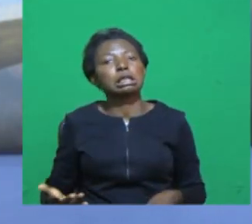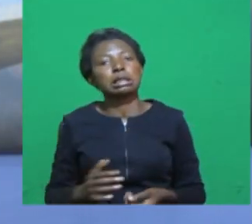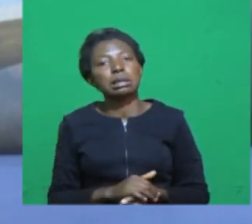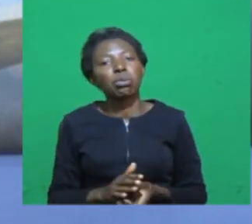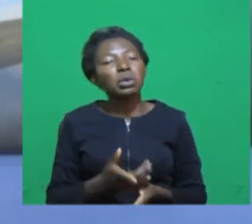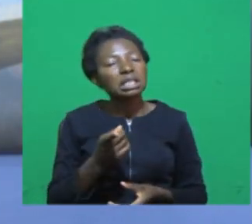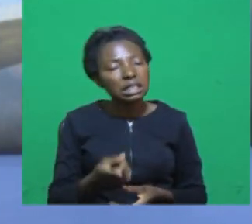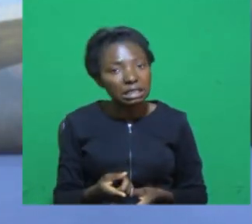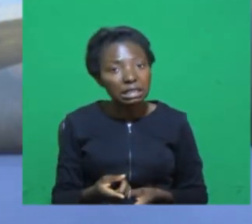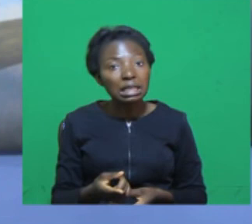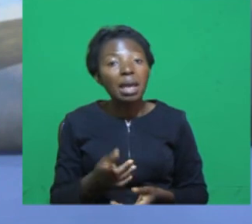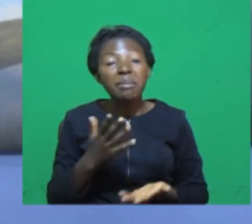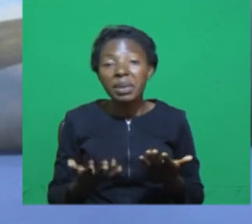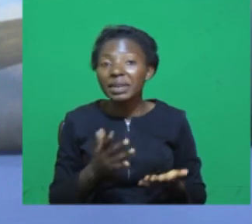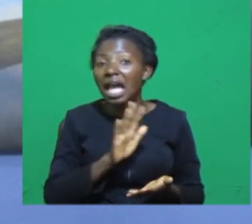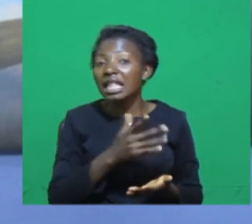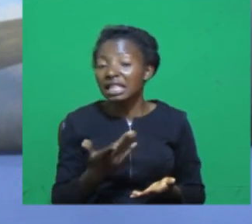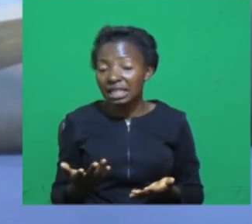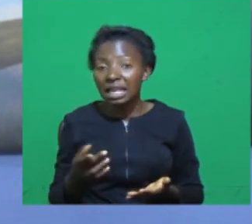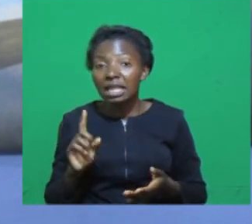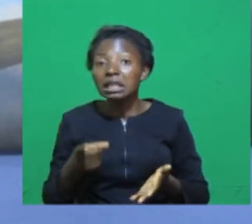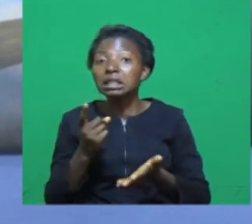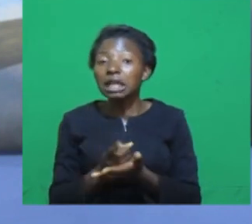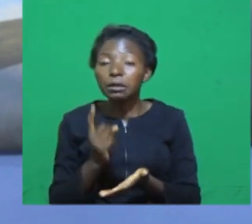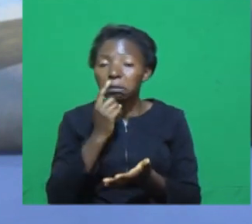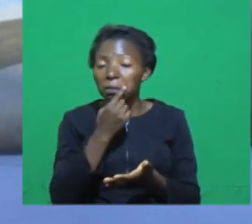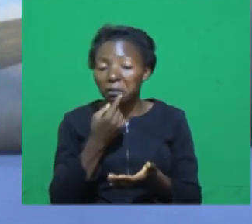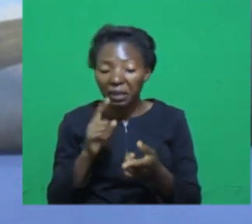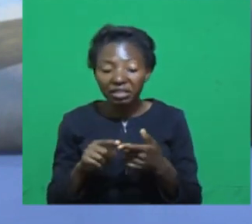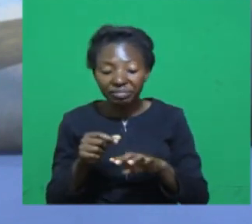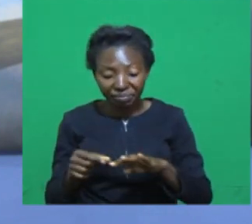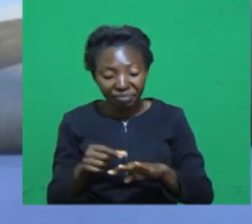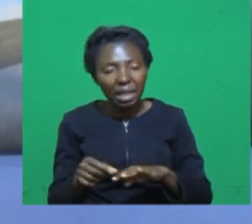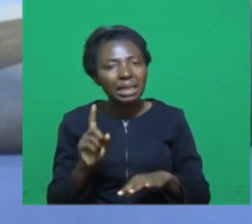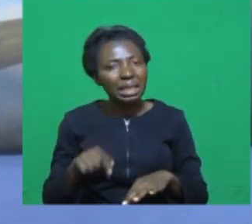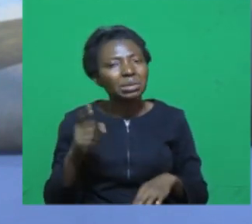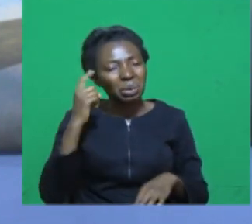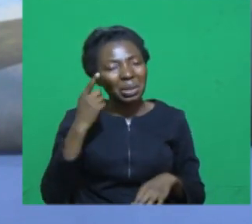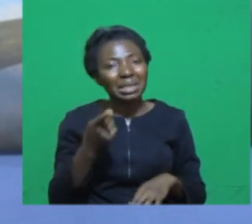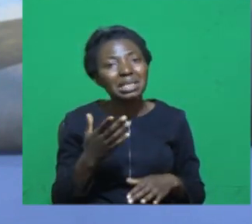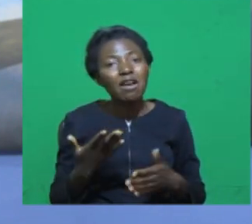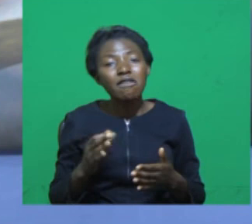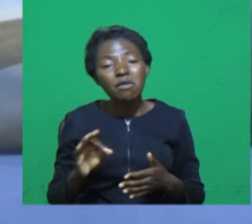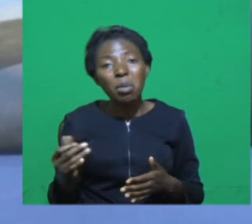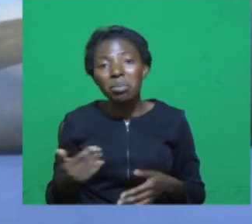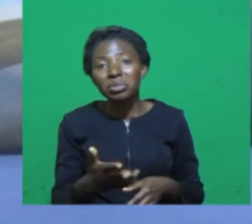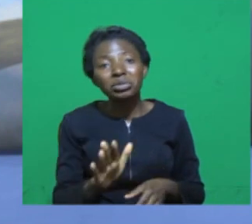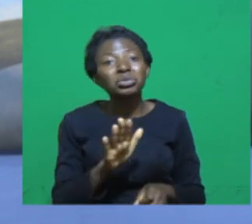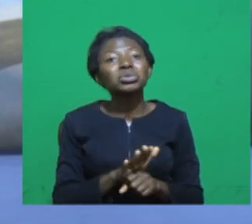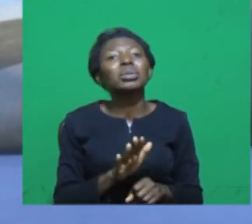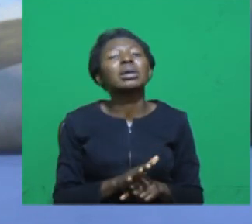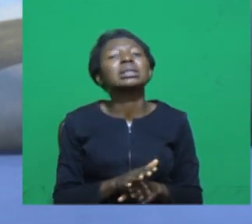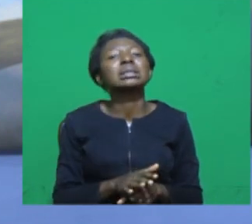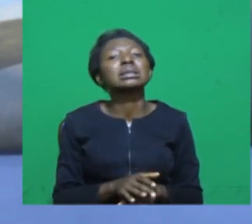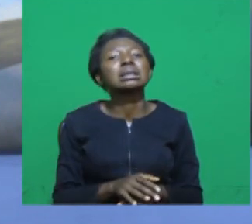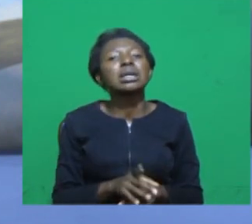waMwari. Kana paine maitirwo anoita miromo nenzara asi achizikanwa kunzi pamwe zvimaturusi ebasa